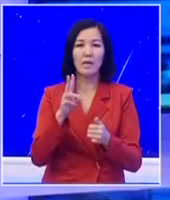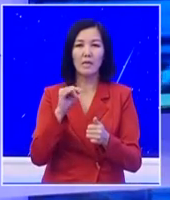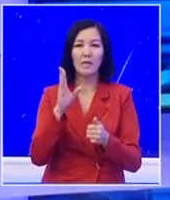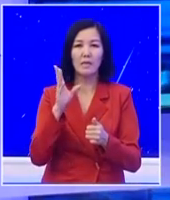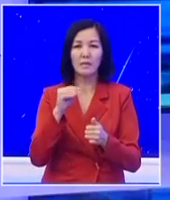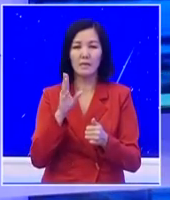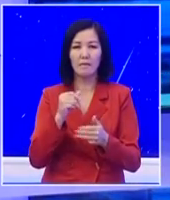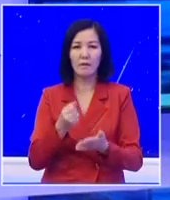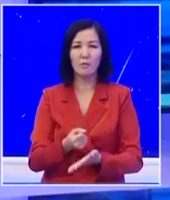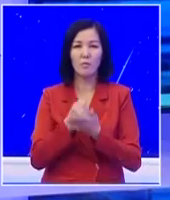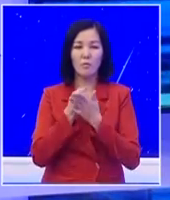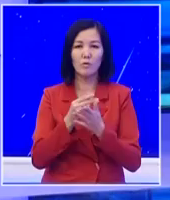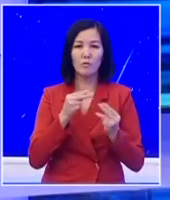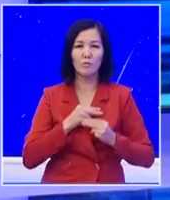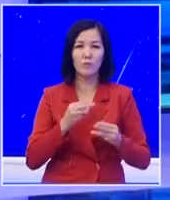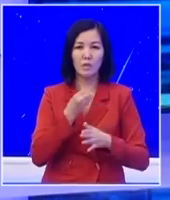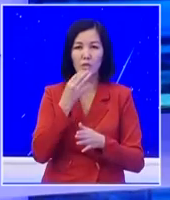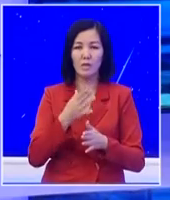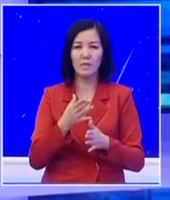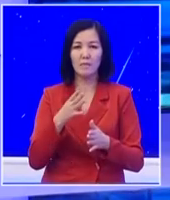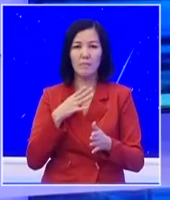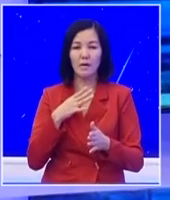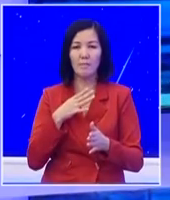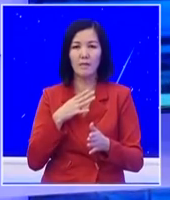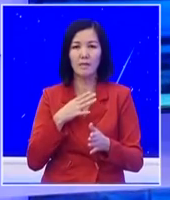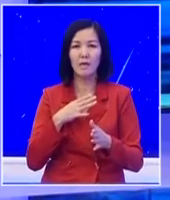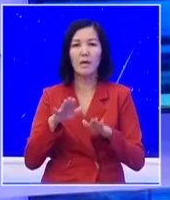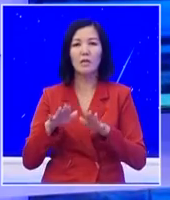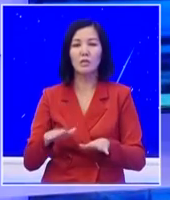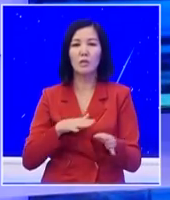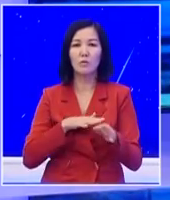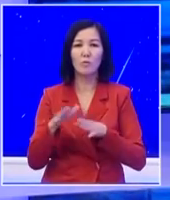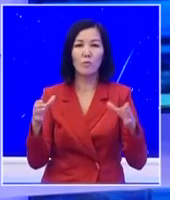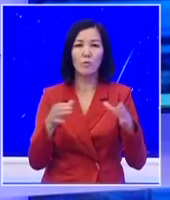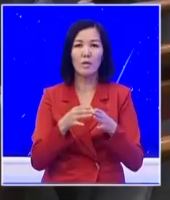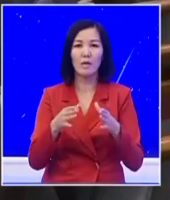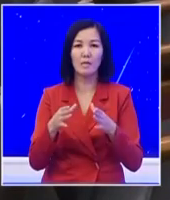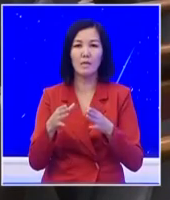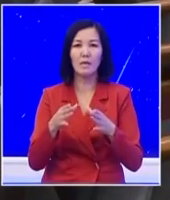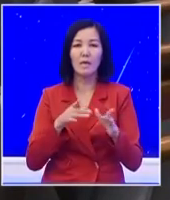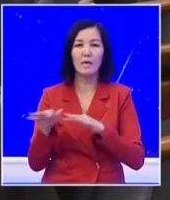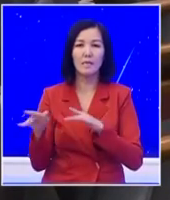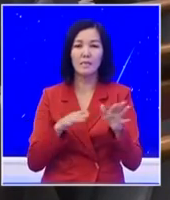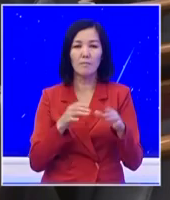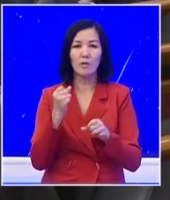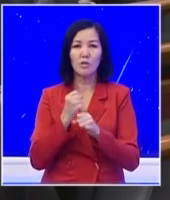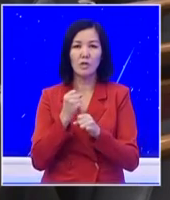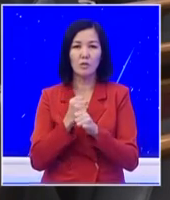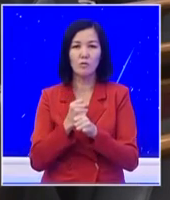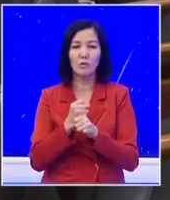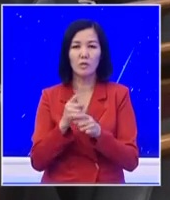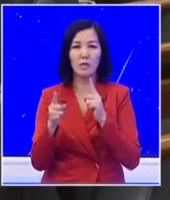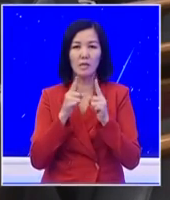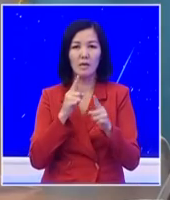жұмыстарына жақсы баға берді. Сенат жанындағы жергілікті өкілді органдармен өзара іс-қимыл жасау жөніндегі кеңес